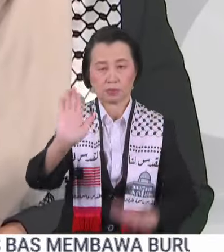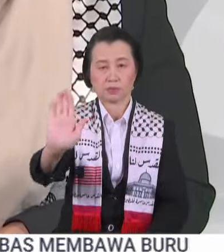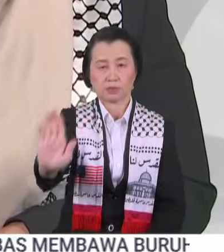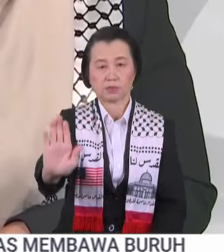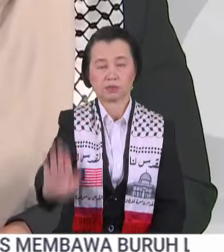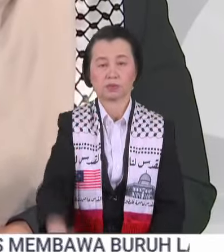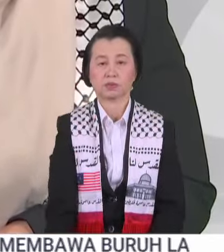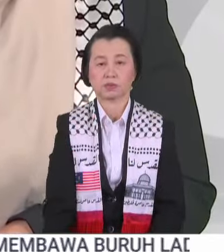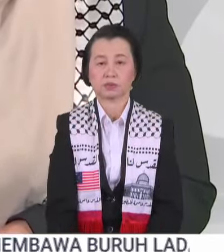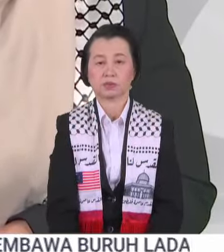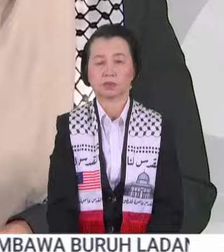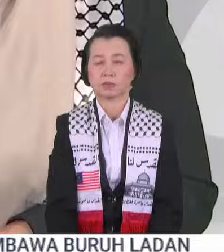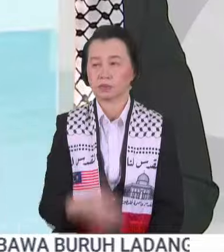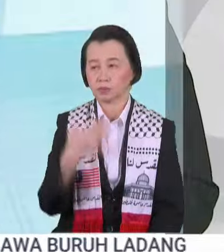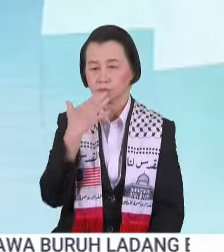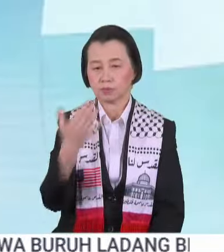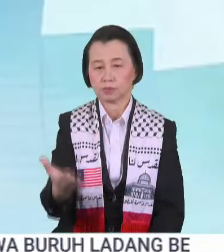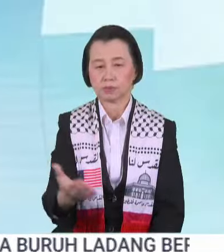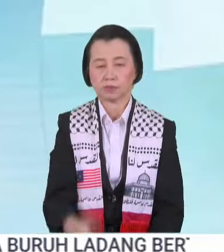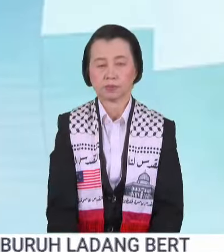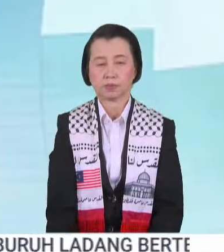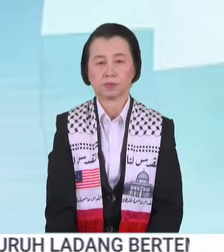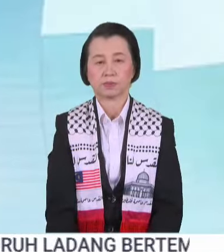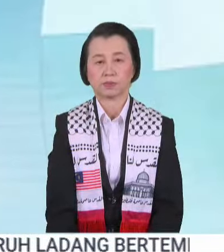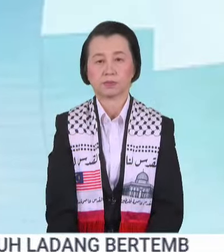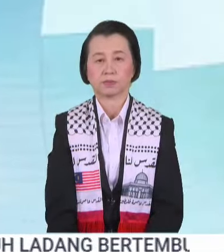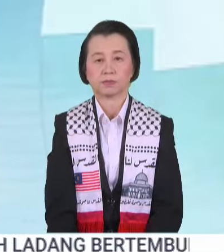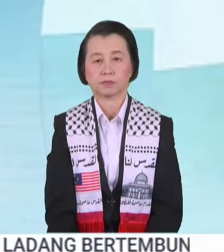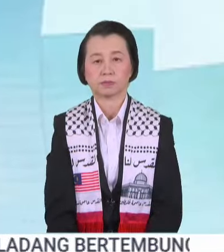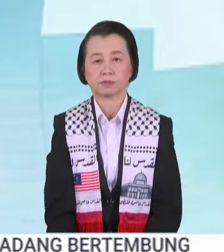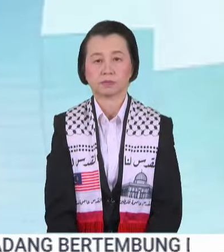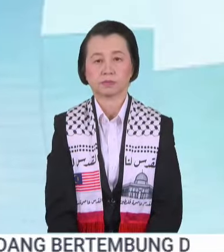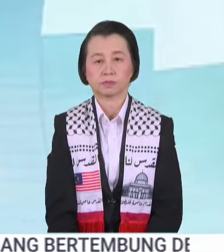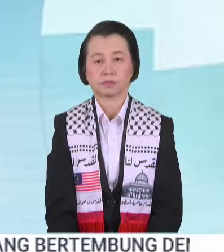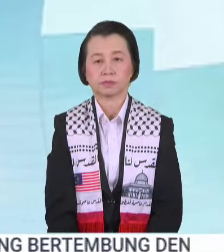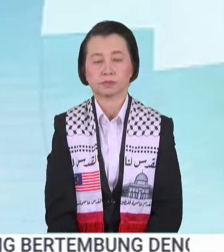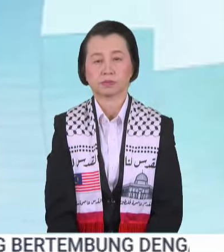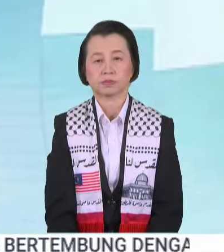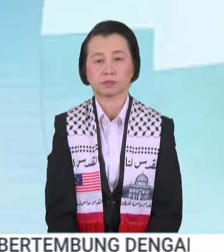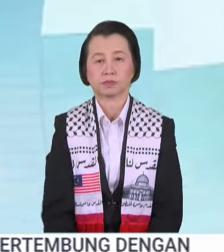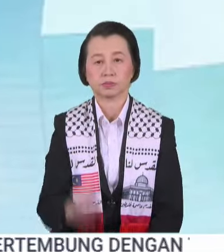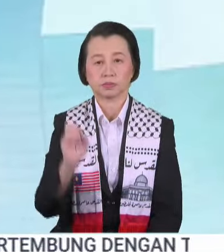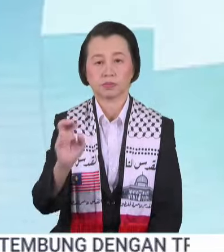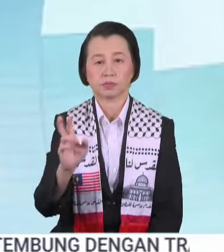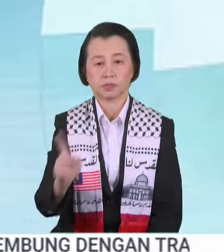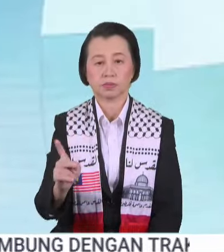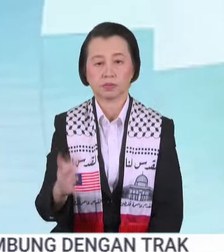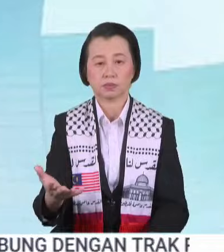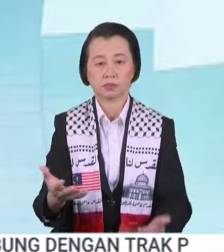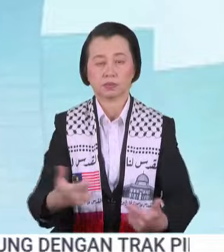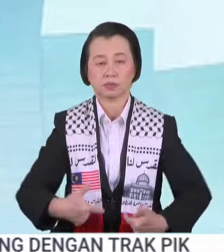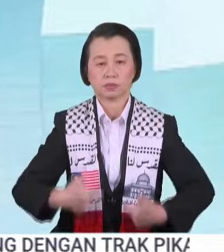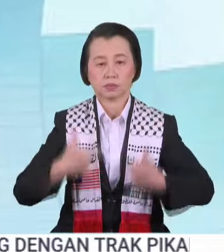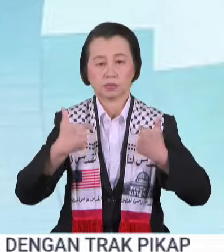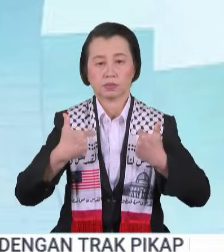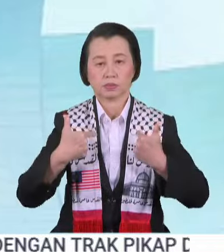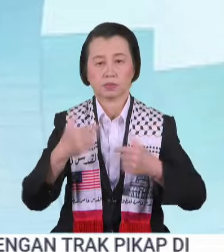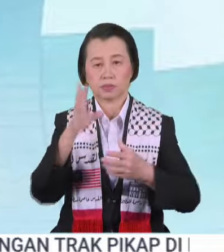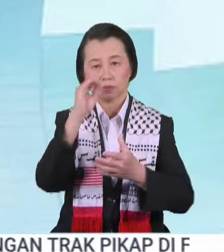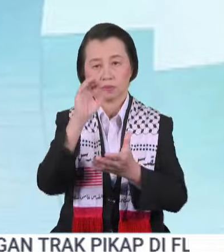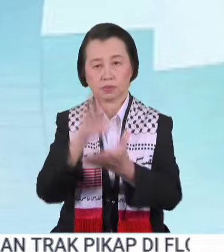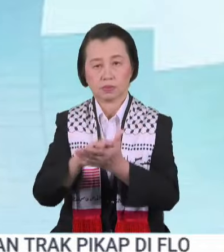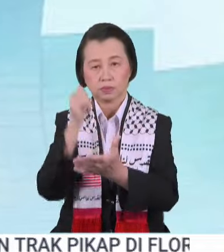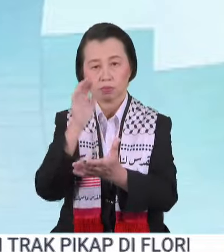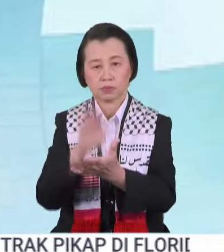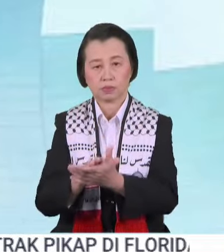Madani. Baik, terima kasih Fatin langsung dari Pahang. Baik, saudara, kesempitan hidup yang dialami pasangan suami